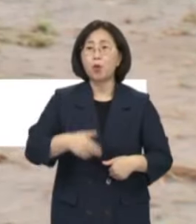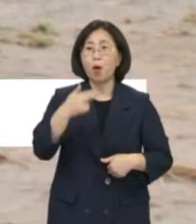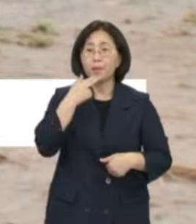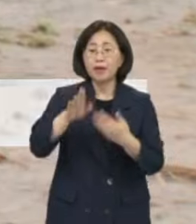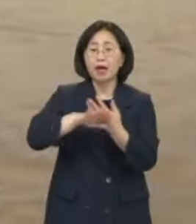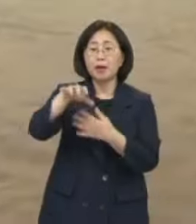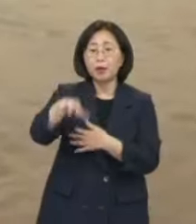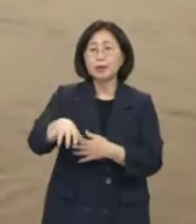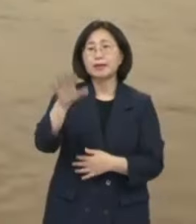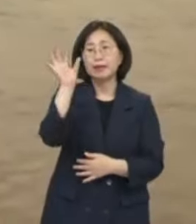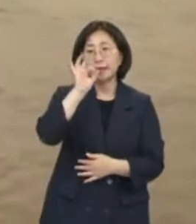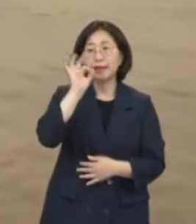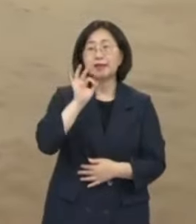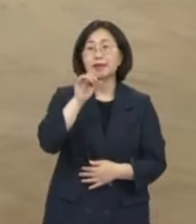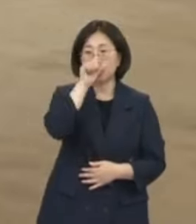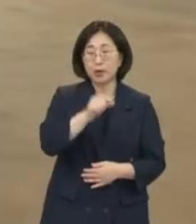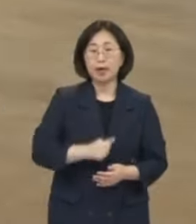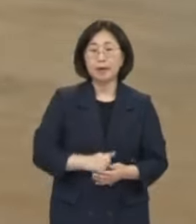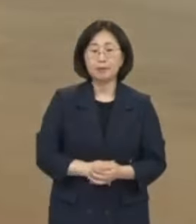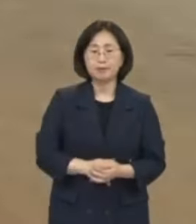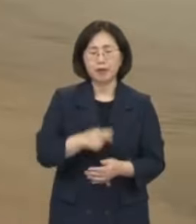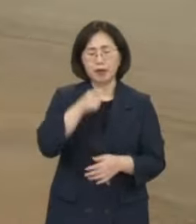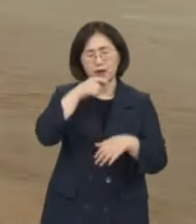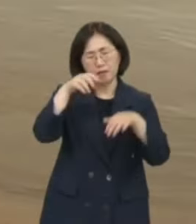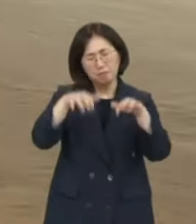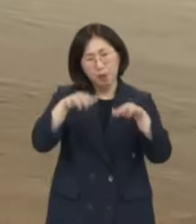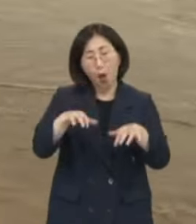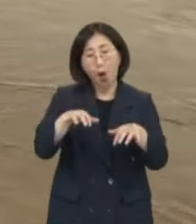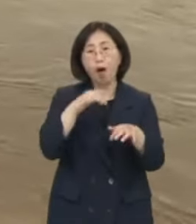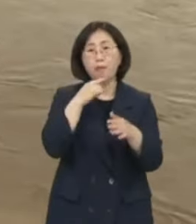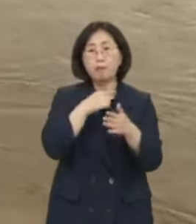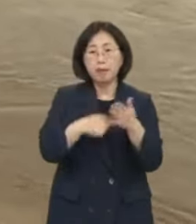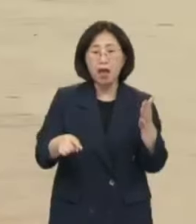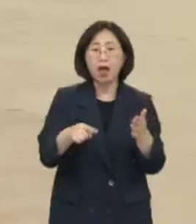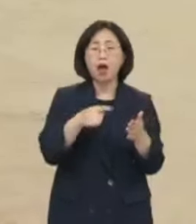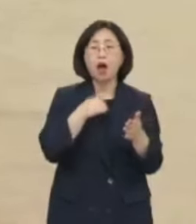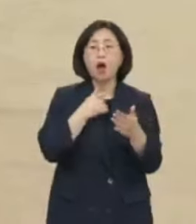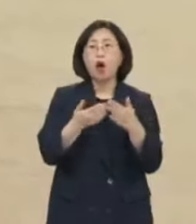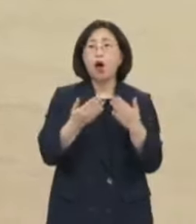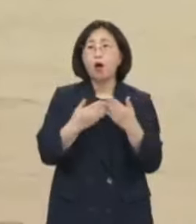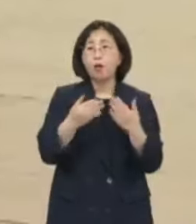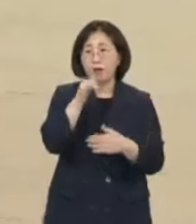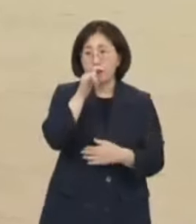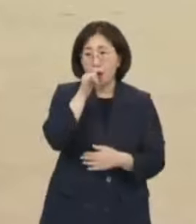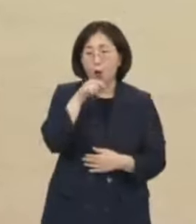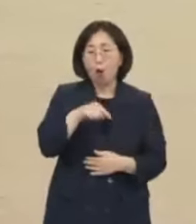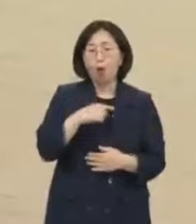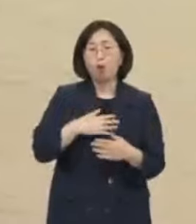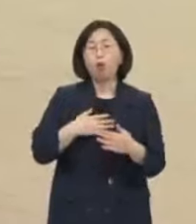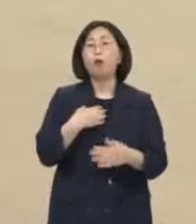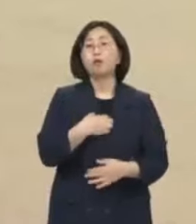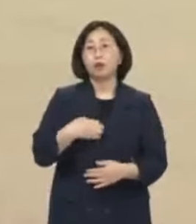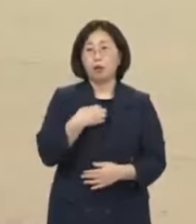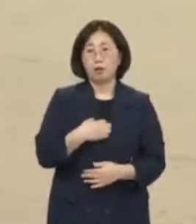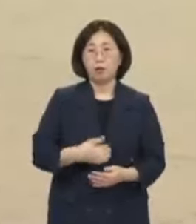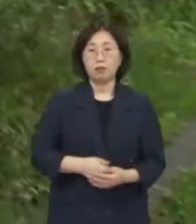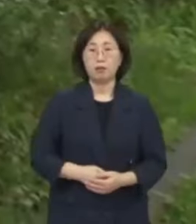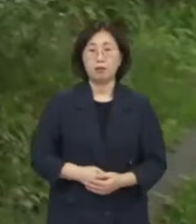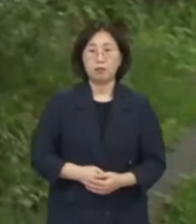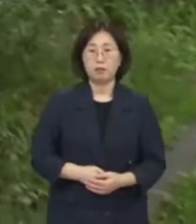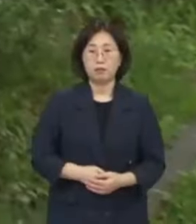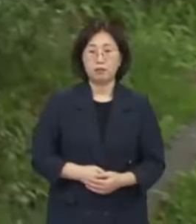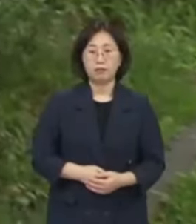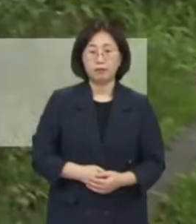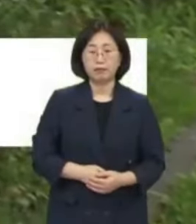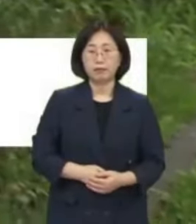게 최근 극한 폭우의 위험성을 직접 경험한 시민들도 우려를 나타냈습니다. 범람할